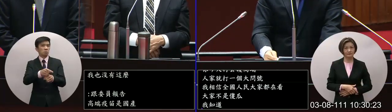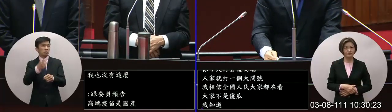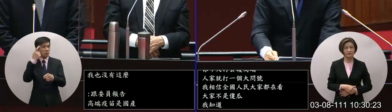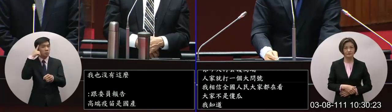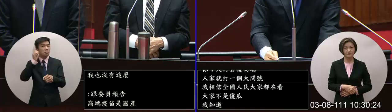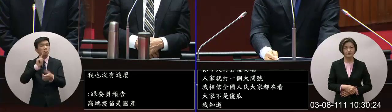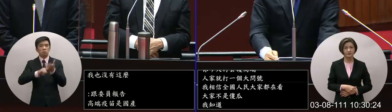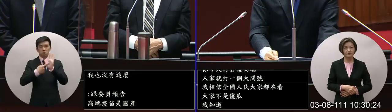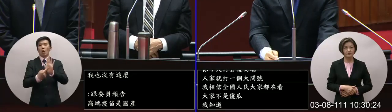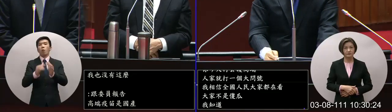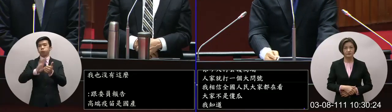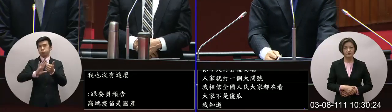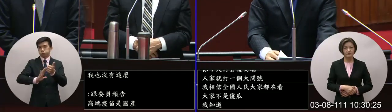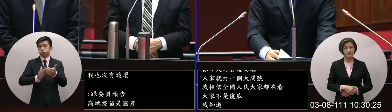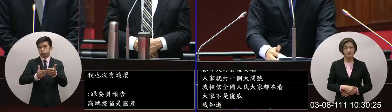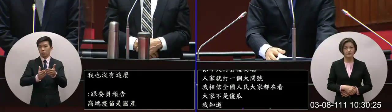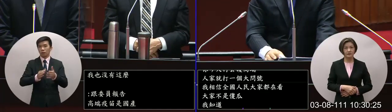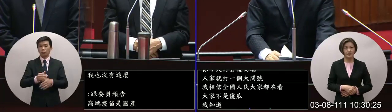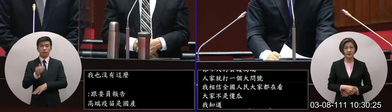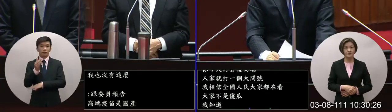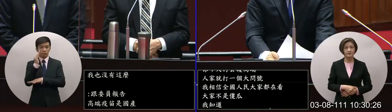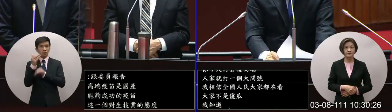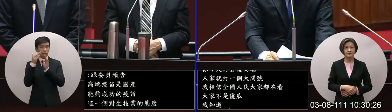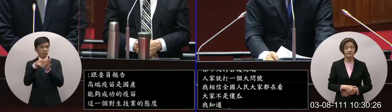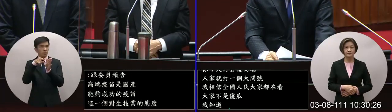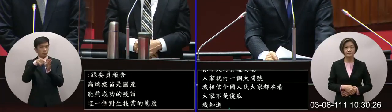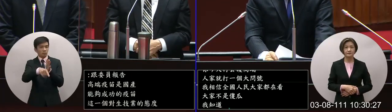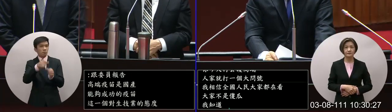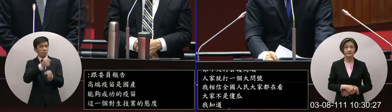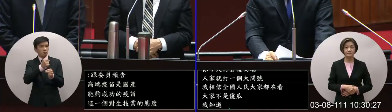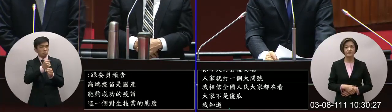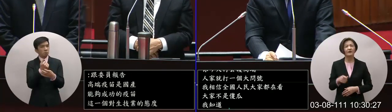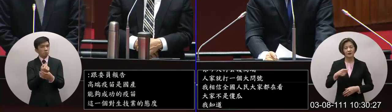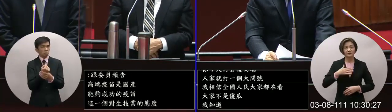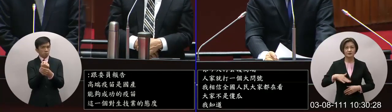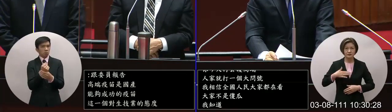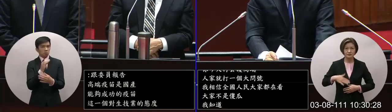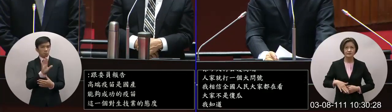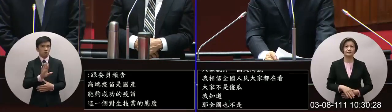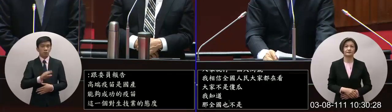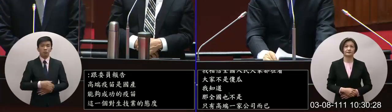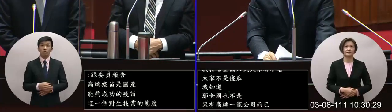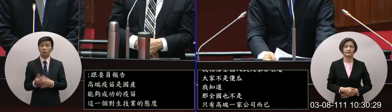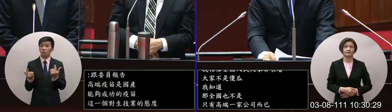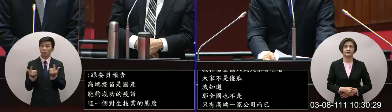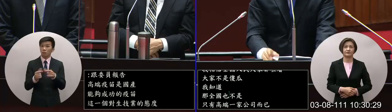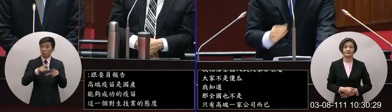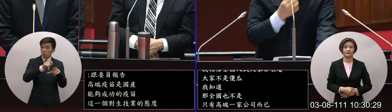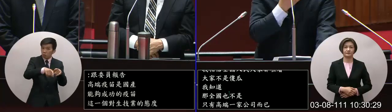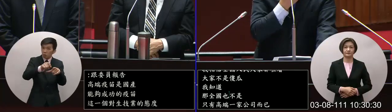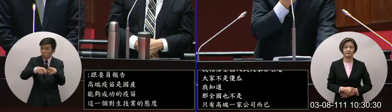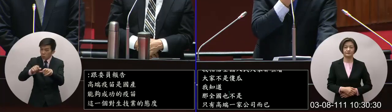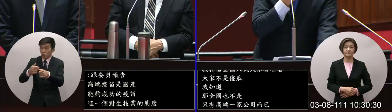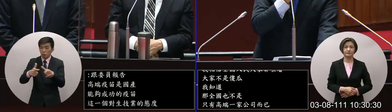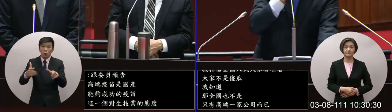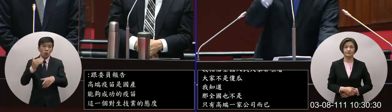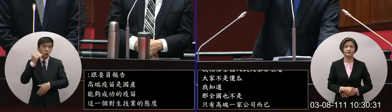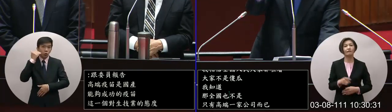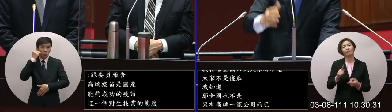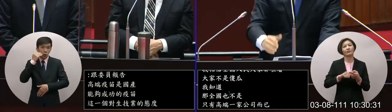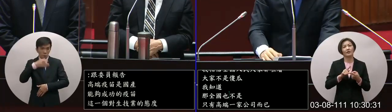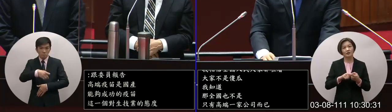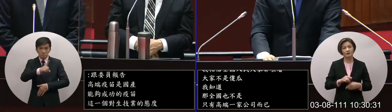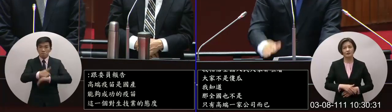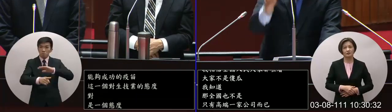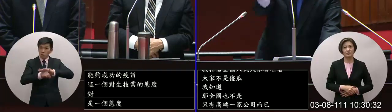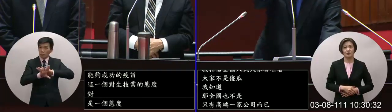对，这是政府对生技产业的一个态度，至于任何一家公司违法那就依法办理。 对啊，